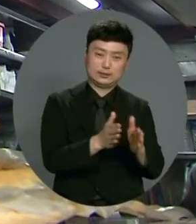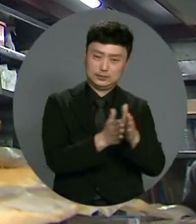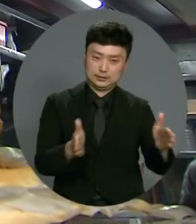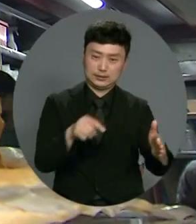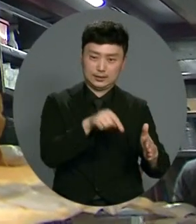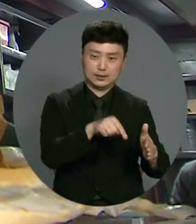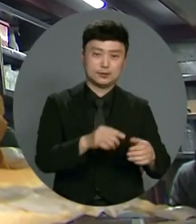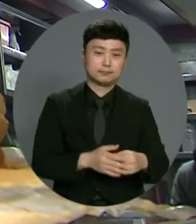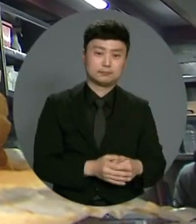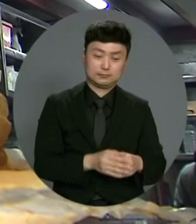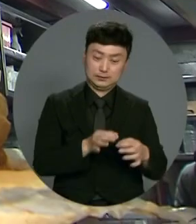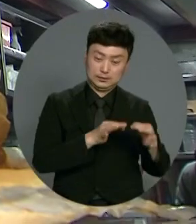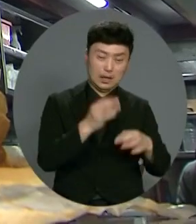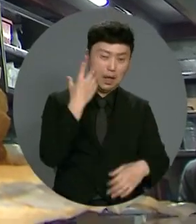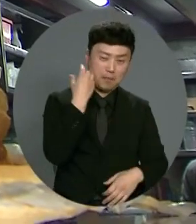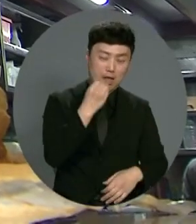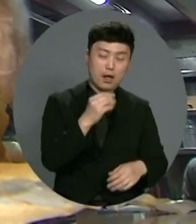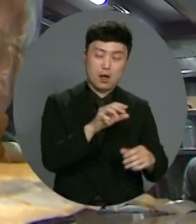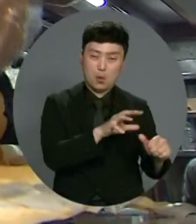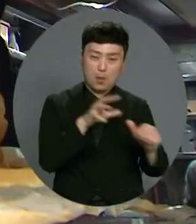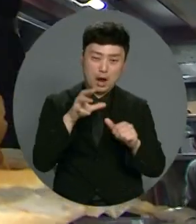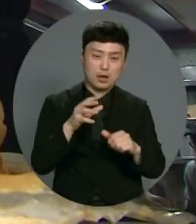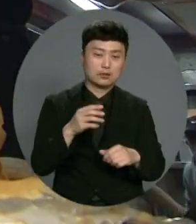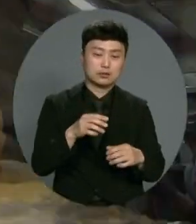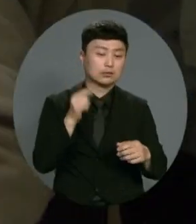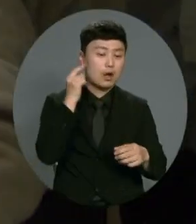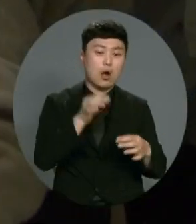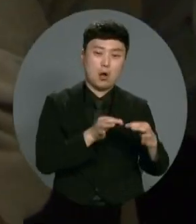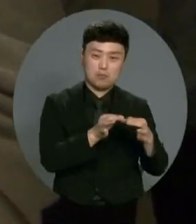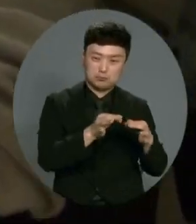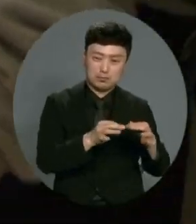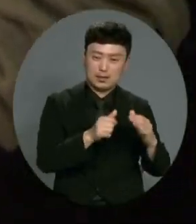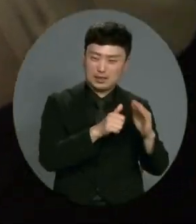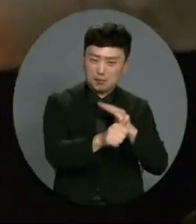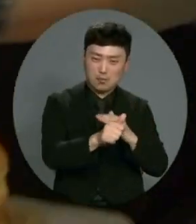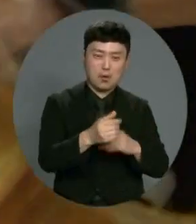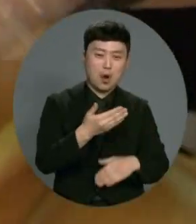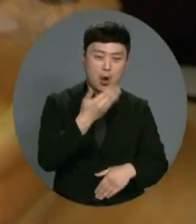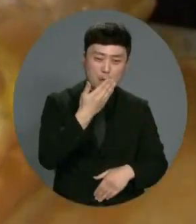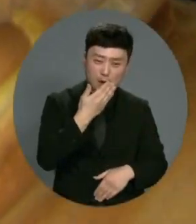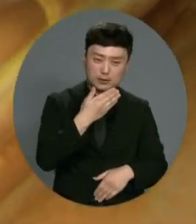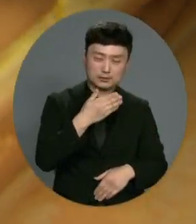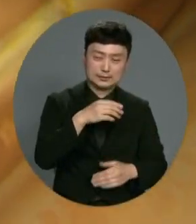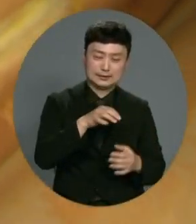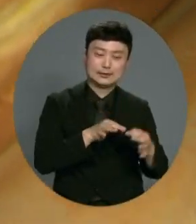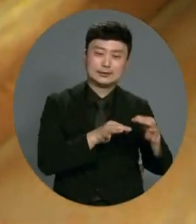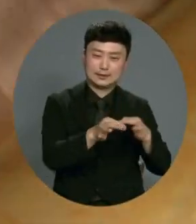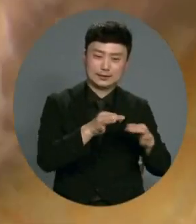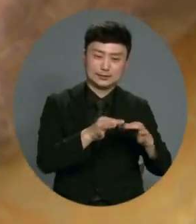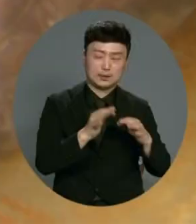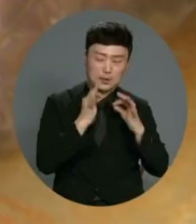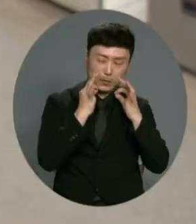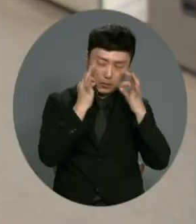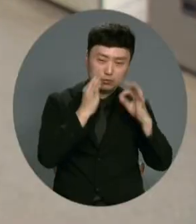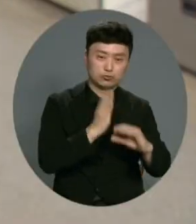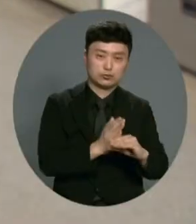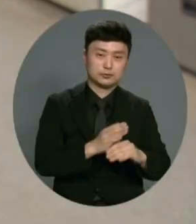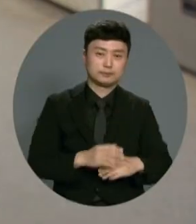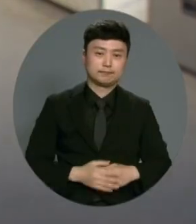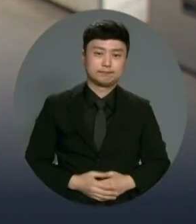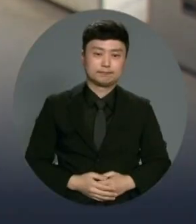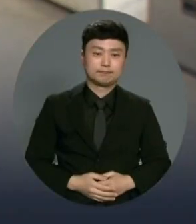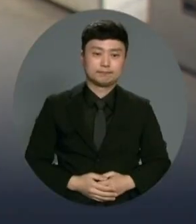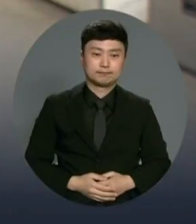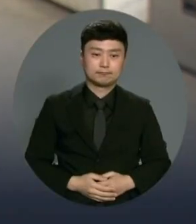시장이 가진 매력을 적극 활용해 서문시장 대표 먹거리로 거듭나겠다는 다짐을 하고 있습니다.